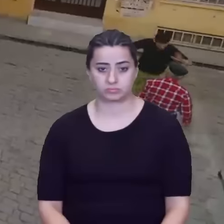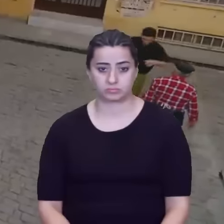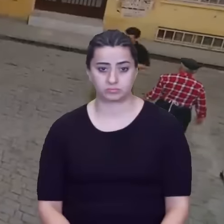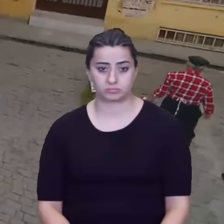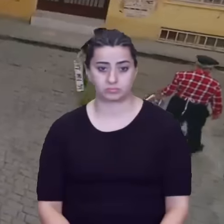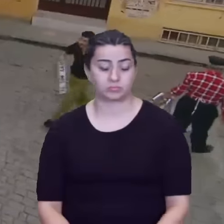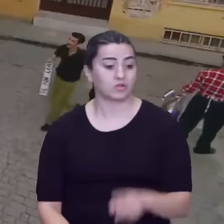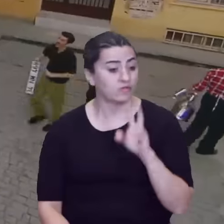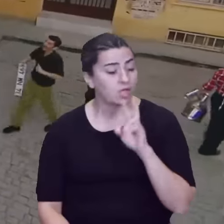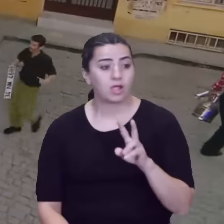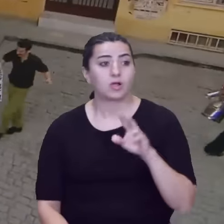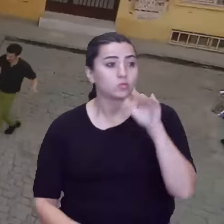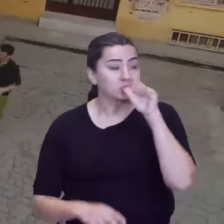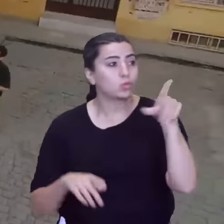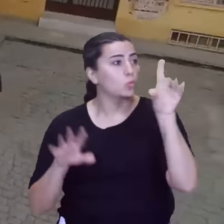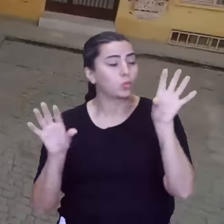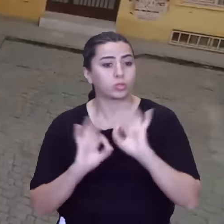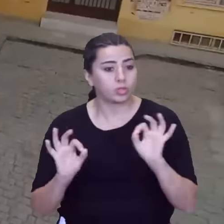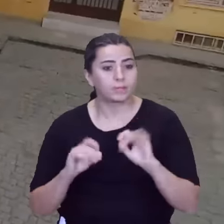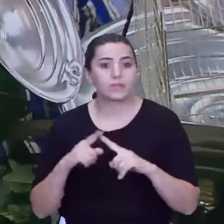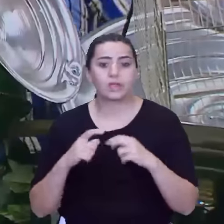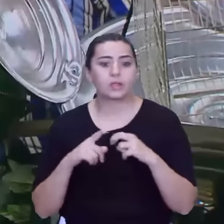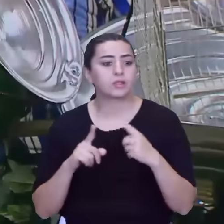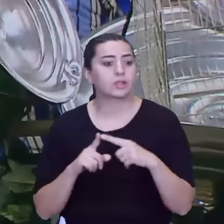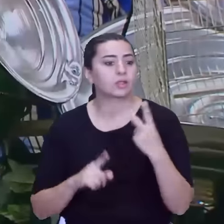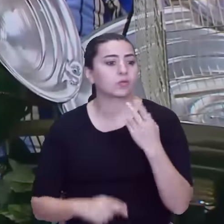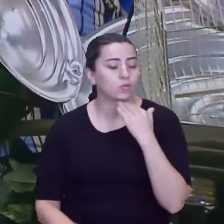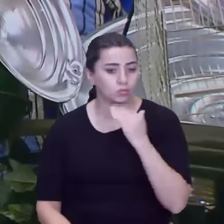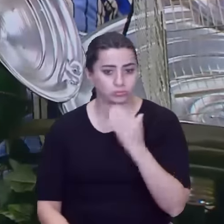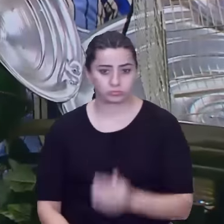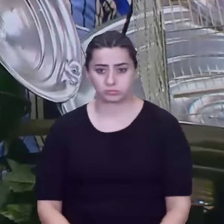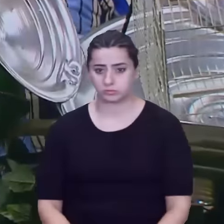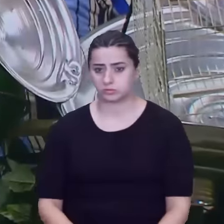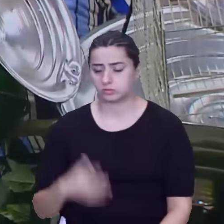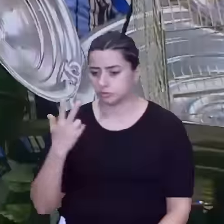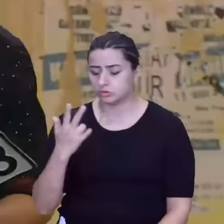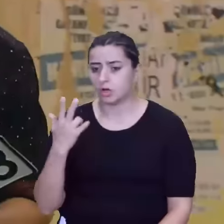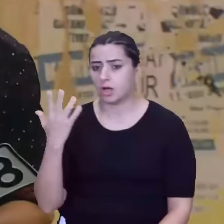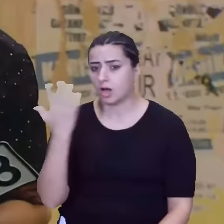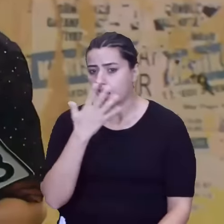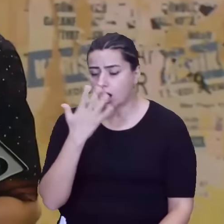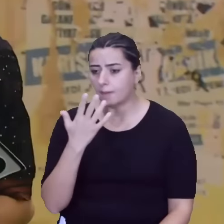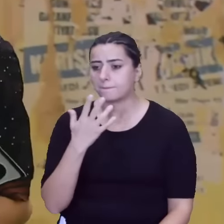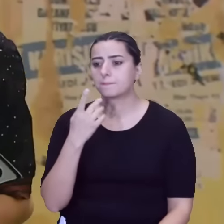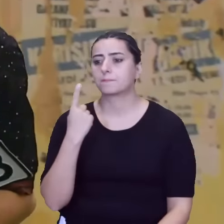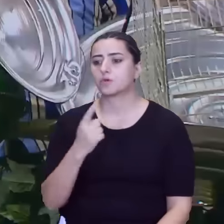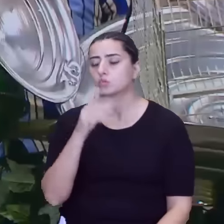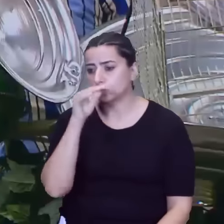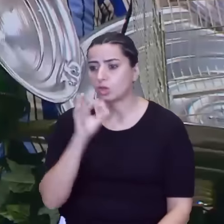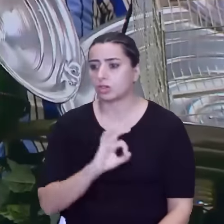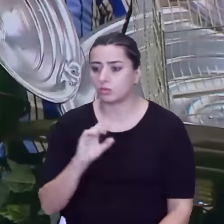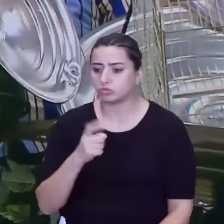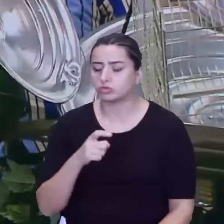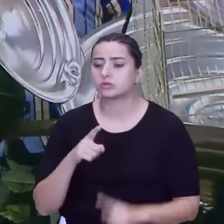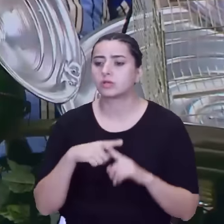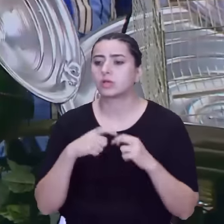Vallahi Bulgar kanalı çekti ama TRT 2 yok. Ya bu nasıl bir iştir? 3 tane Arap kanalı, bir Bulgar kanalını yakaladım.